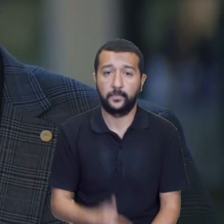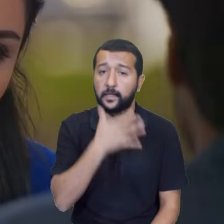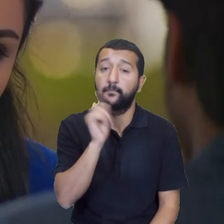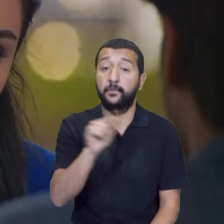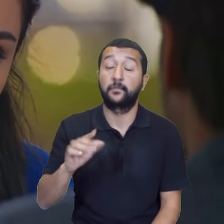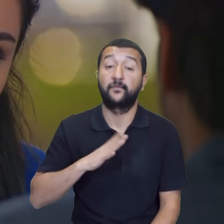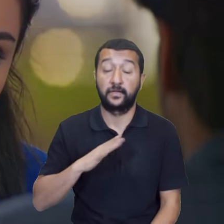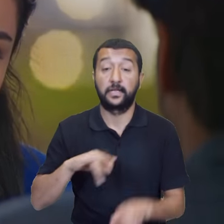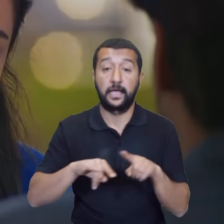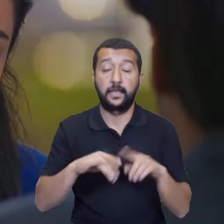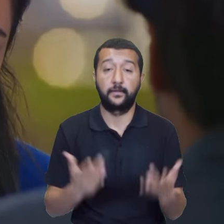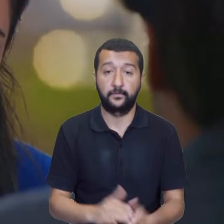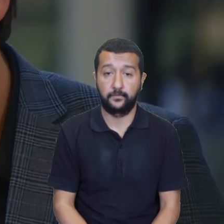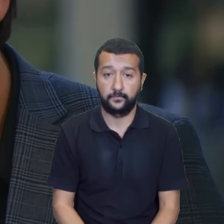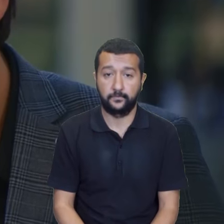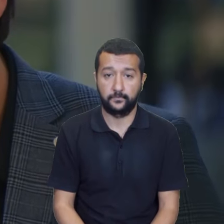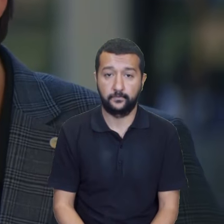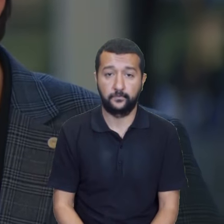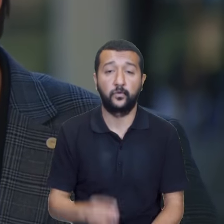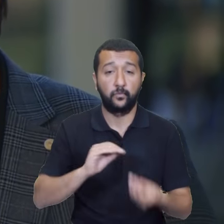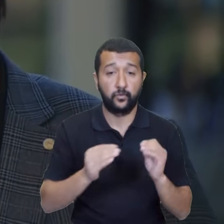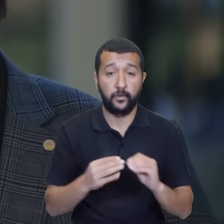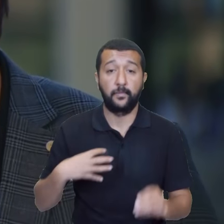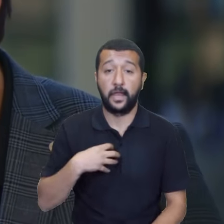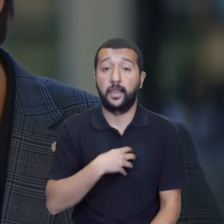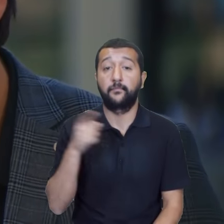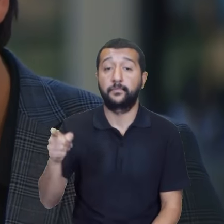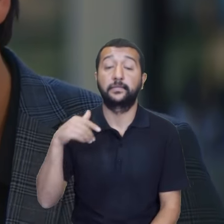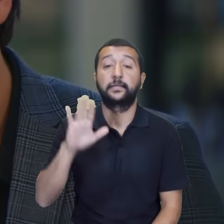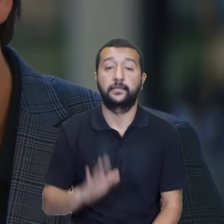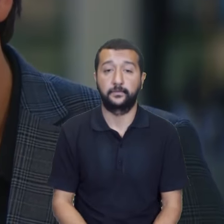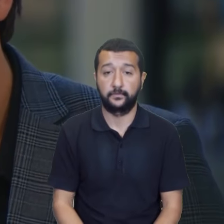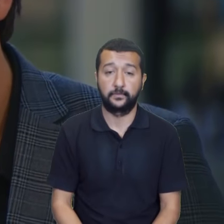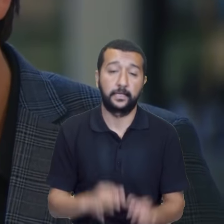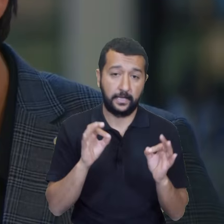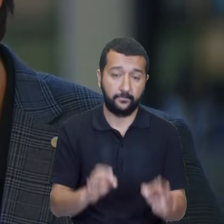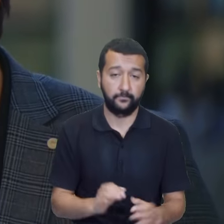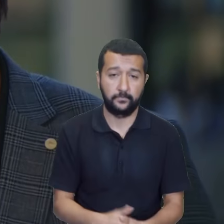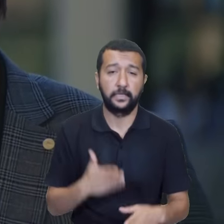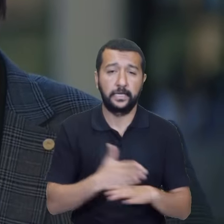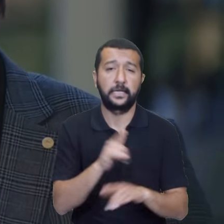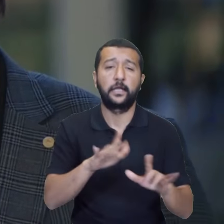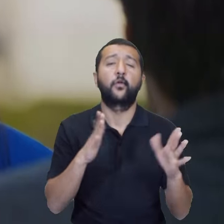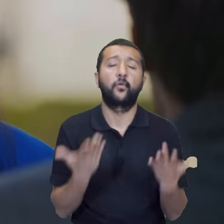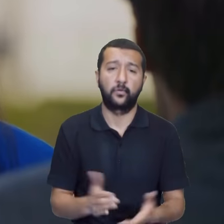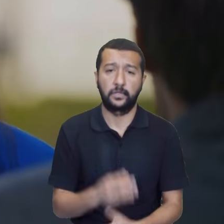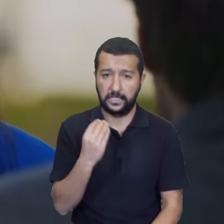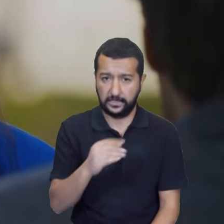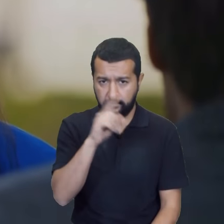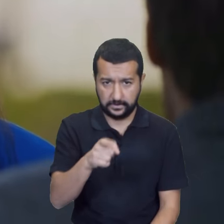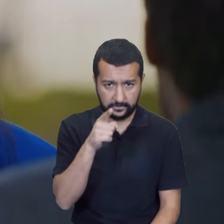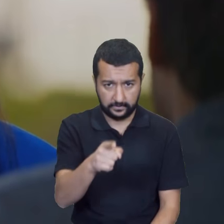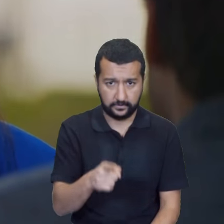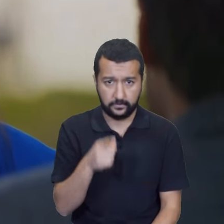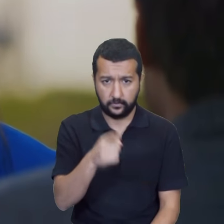Bilmediğin şeyler var hali. Yani problem annem değil aslında. Hem gerek kalmadı artık. İyi misin